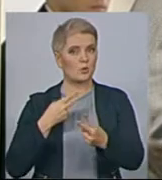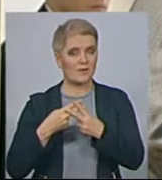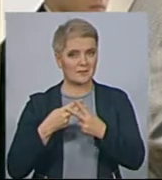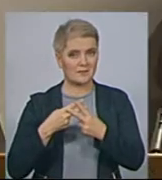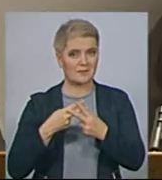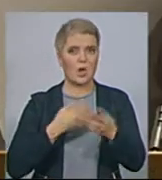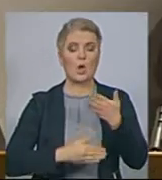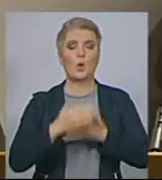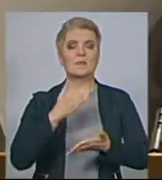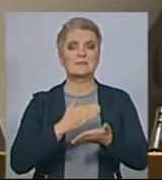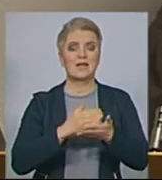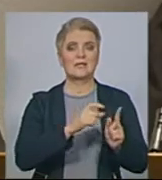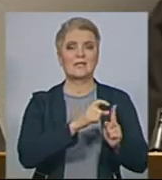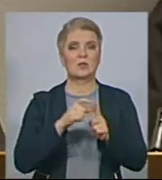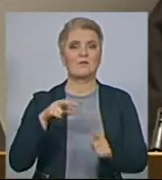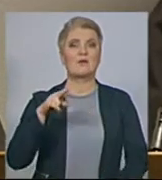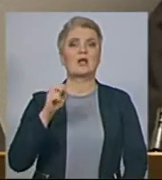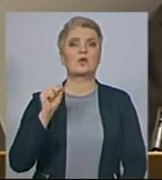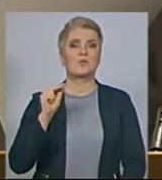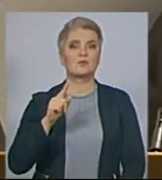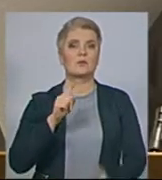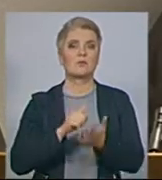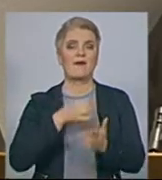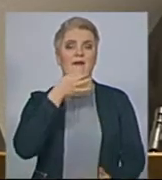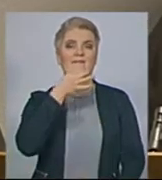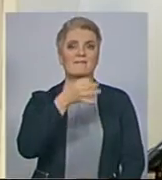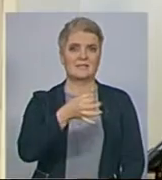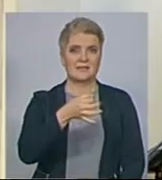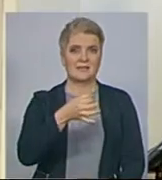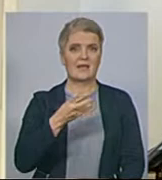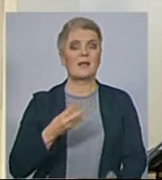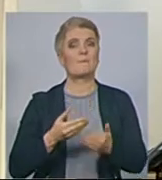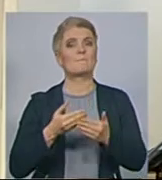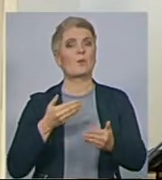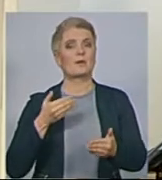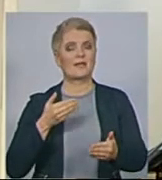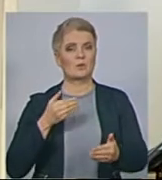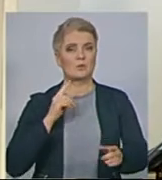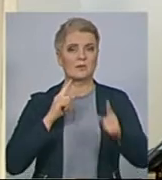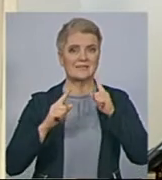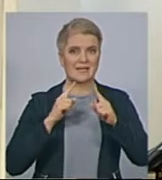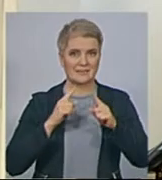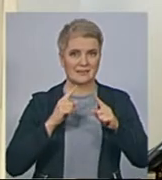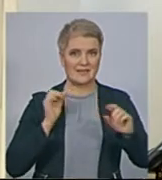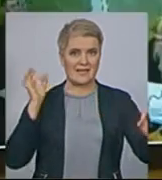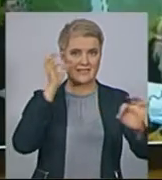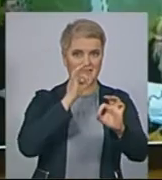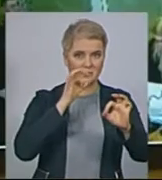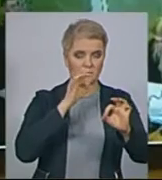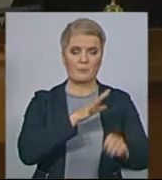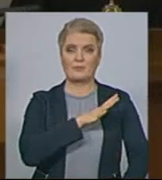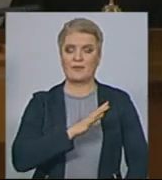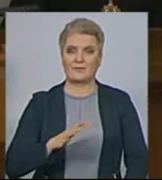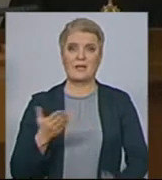допомогою відеоконференції на попередньому 89-му засіданні 5 грудня. На зв'язок тоді він не вийшов. Якщо